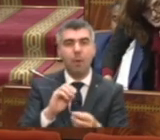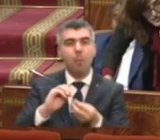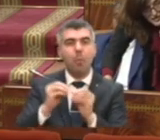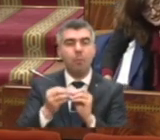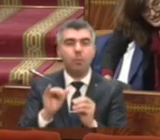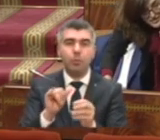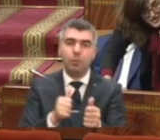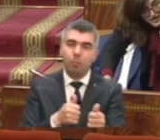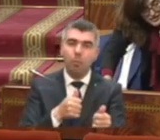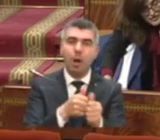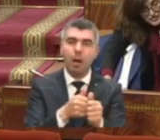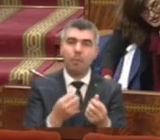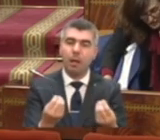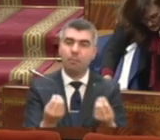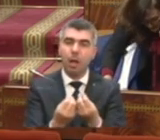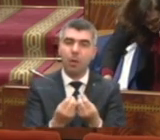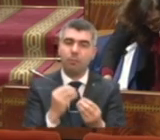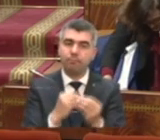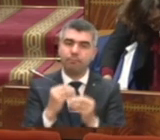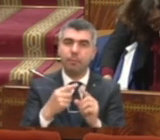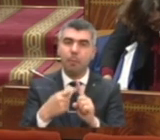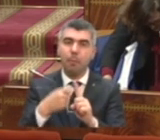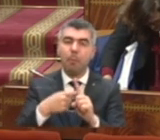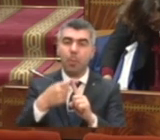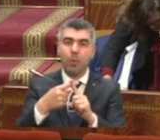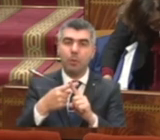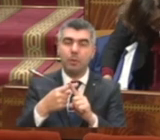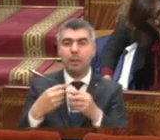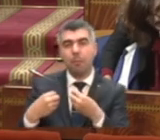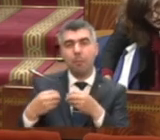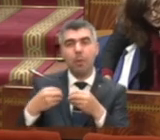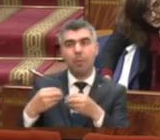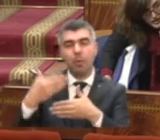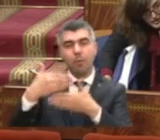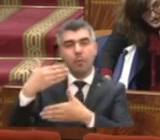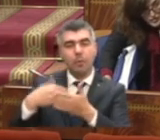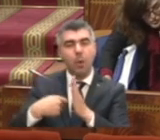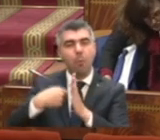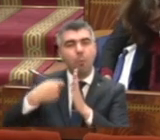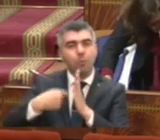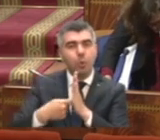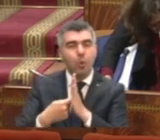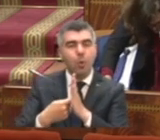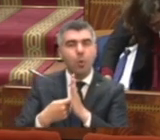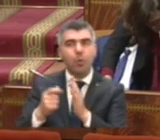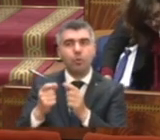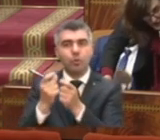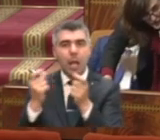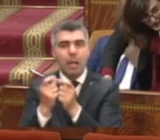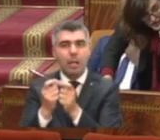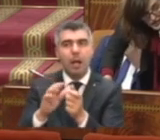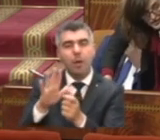ومواكبة انعكاس هذا الارتفاع في الأثمنة على المشاريع والمهنيين والزبناء